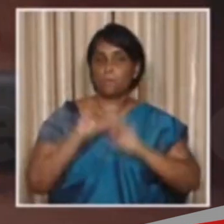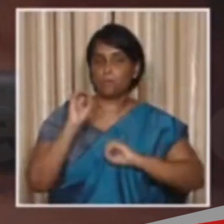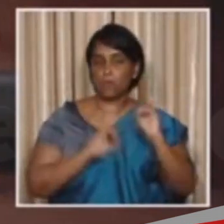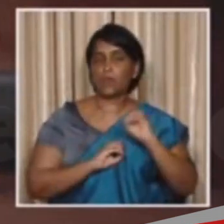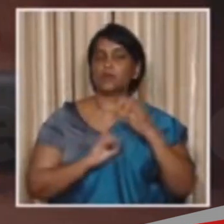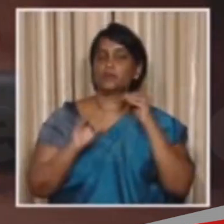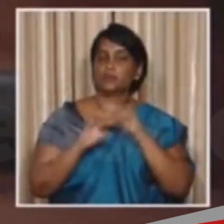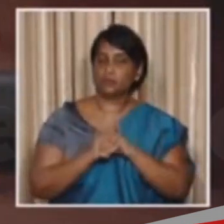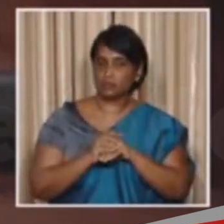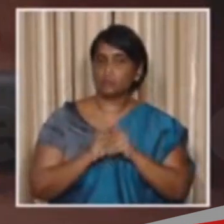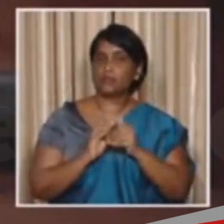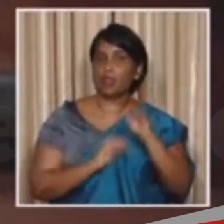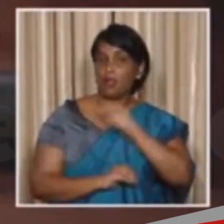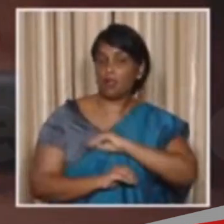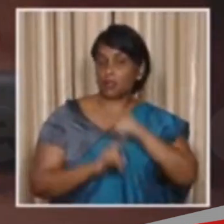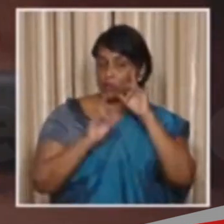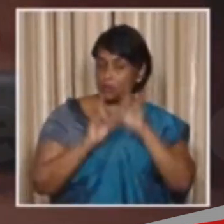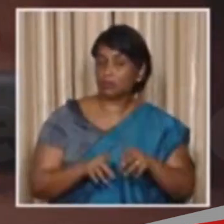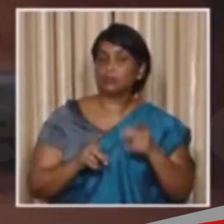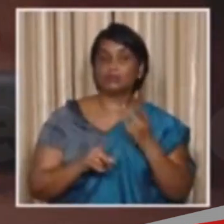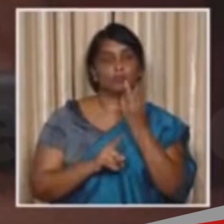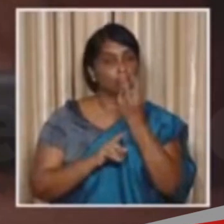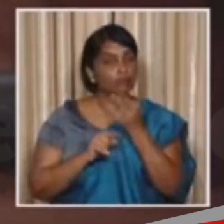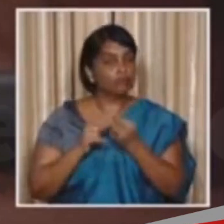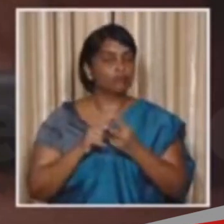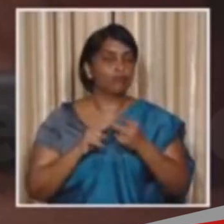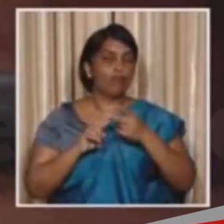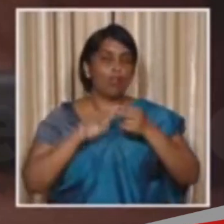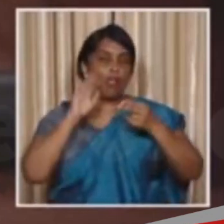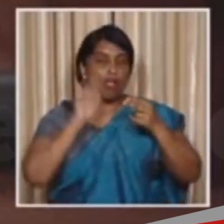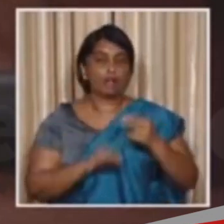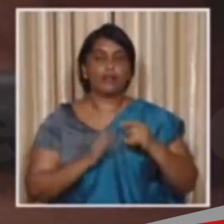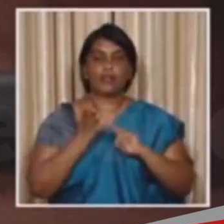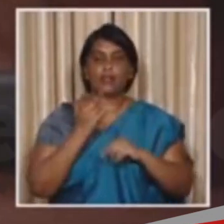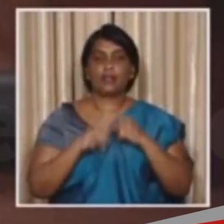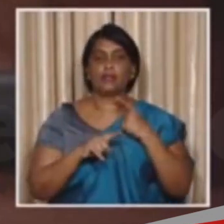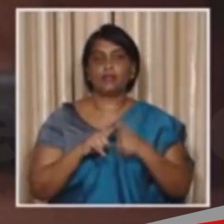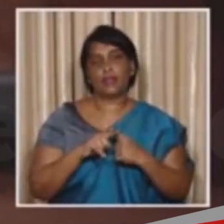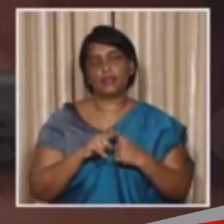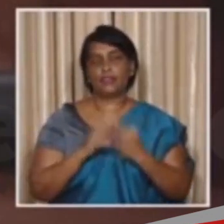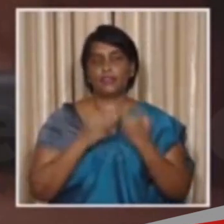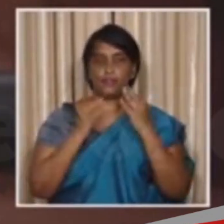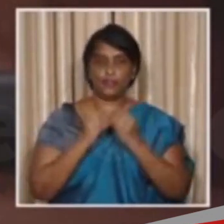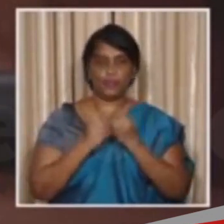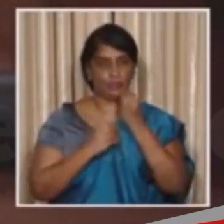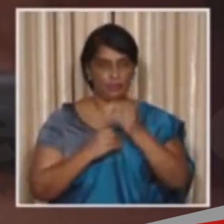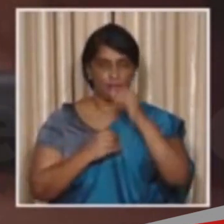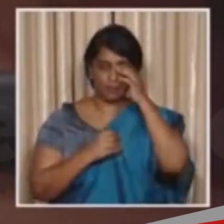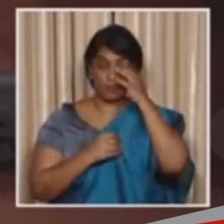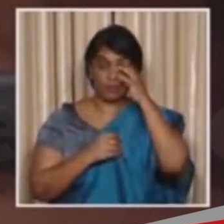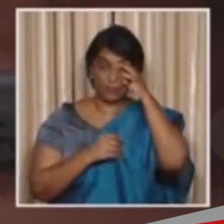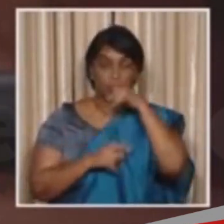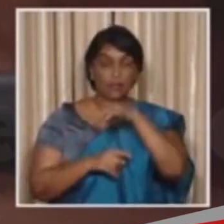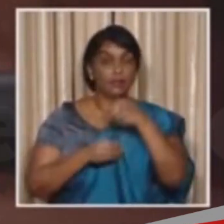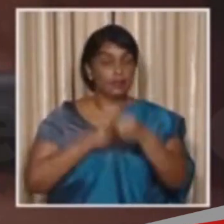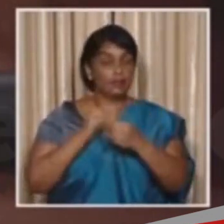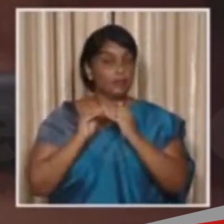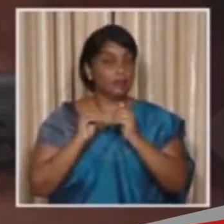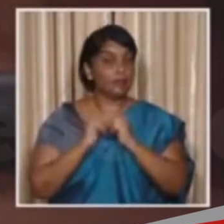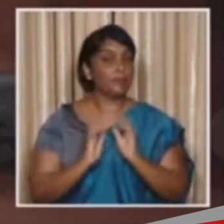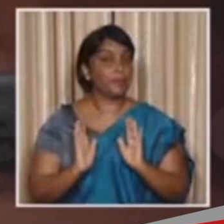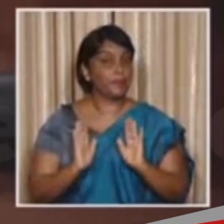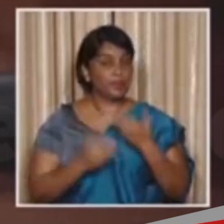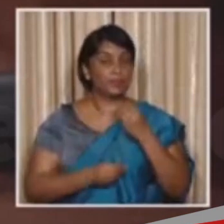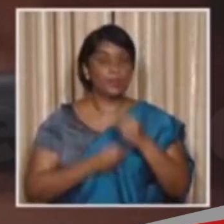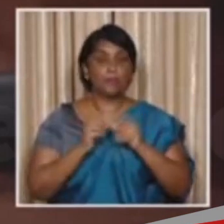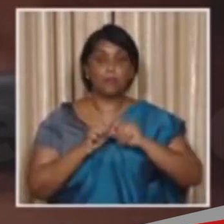අනුපාතයක් හෝ පවත්න ආදායම් බදු අනුපාතය යන දෙකෙන් අඩු අනුපාතයකට බදු සහන ලැබීමට හිමිකම් ලබා දී තිබුණා. මේ කර්මාන්තශාලාව ආරම්භ කරනකොටම